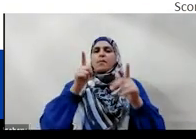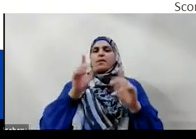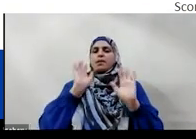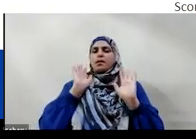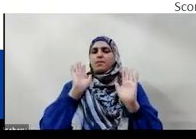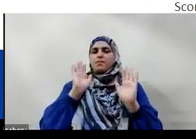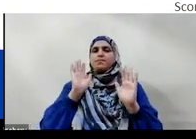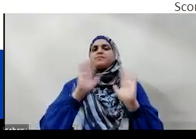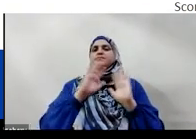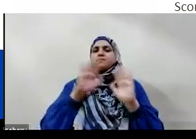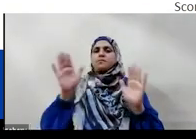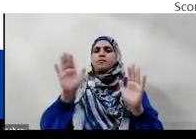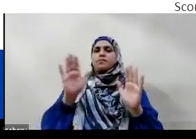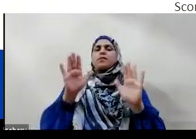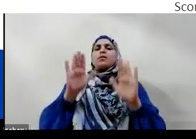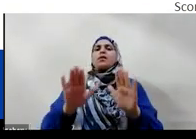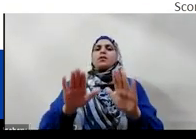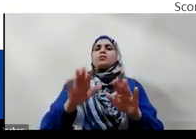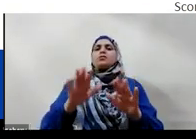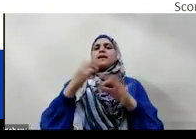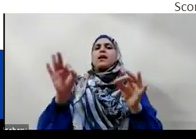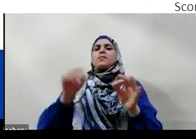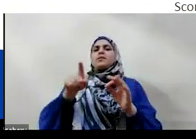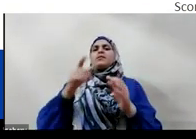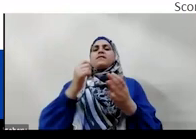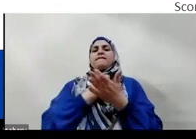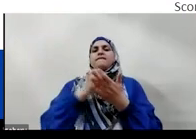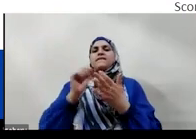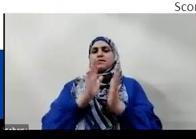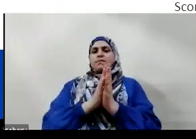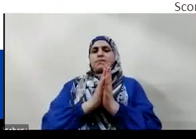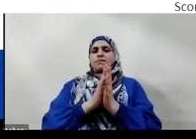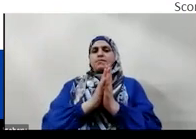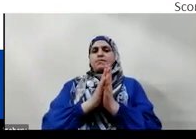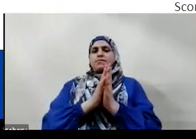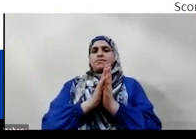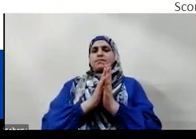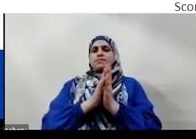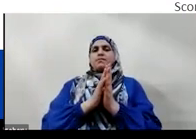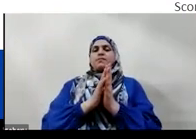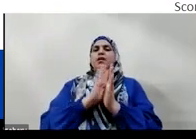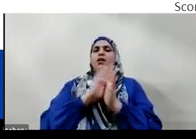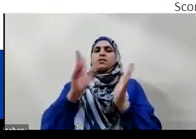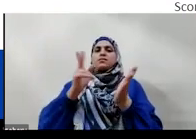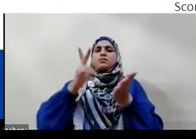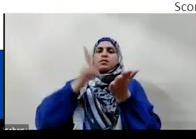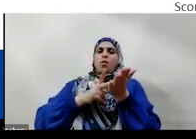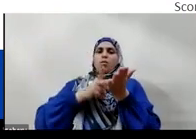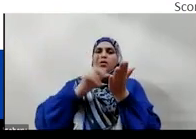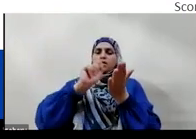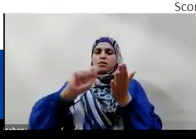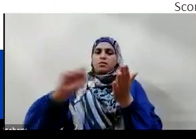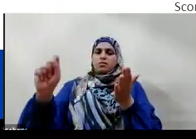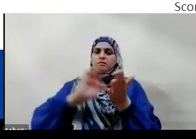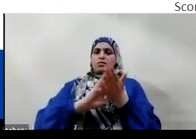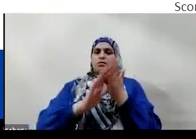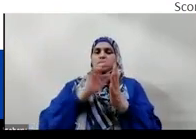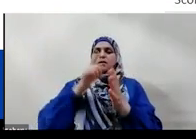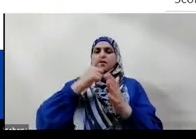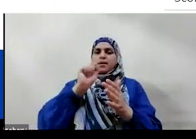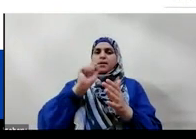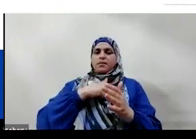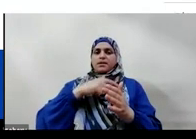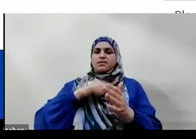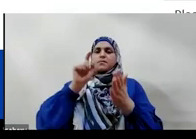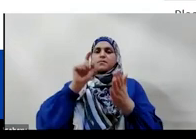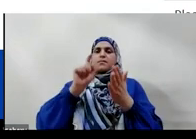الهوم ريزيدنسي ريكويرمنت بتاعة الفيزا اللي حضرتك بتسافر عليها. السيجنتشر هنا هتحطوا وبتمضوا باسمكم